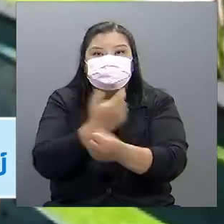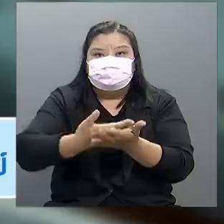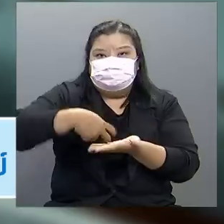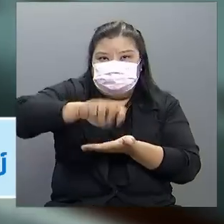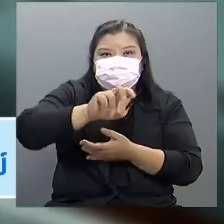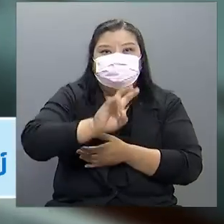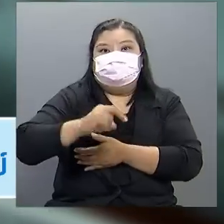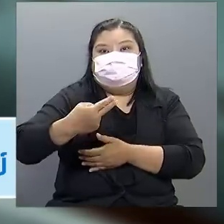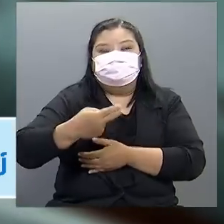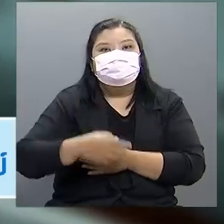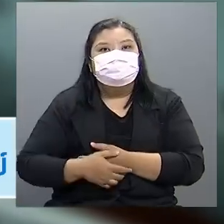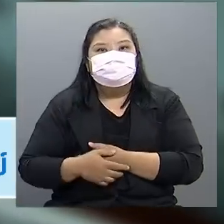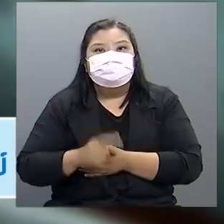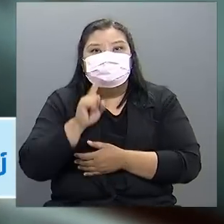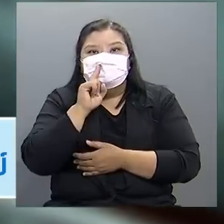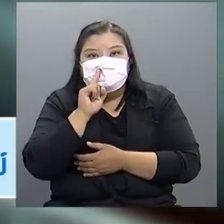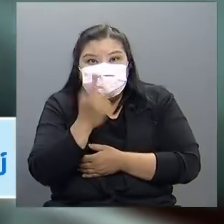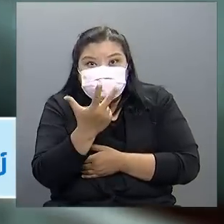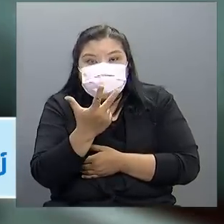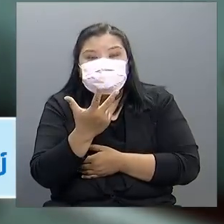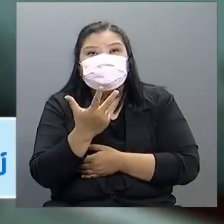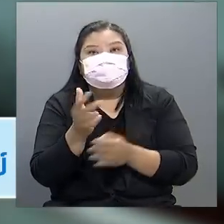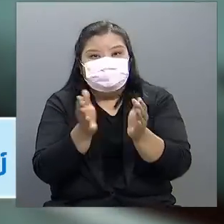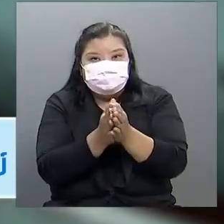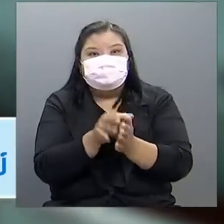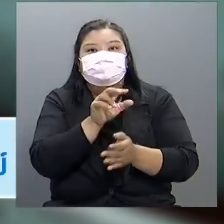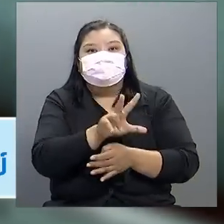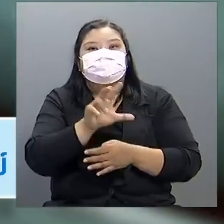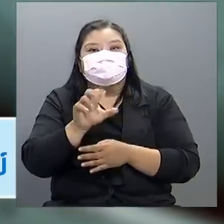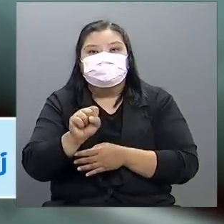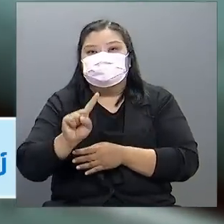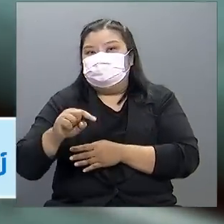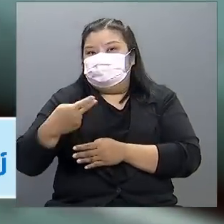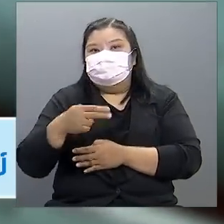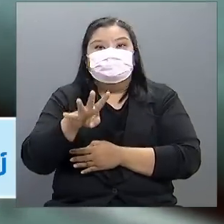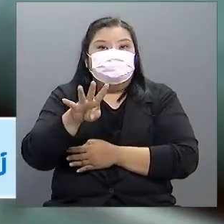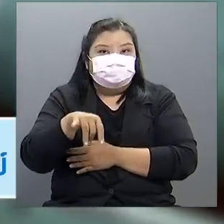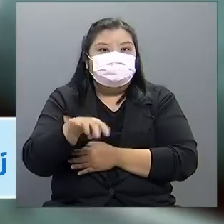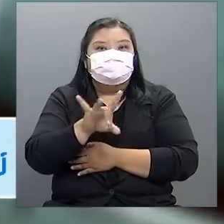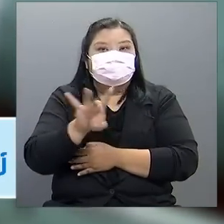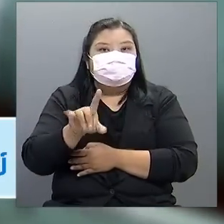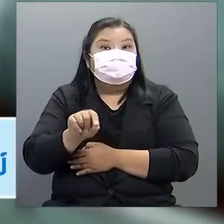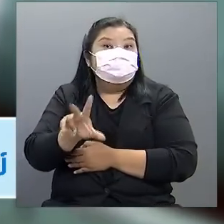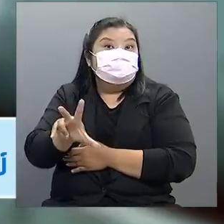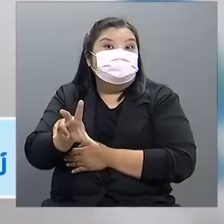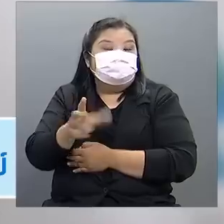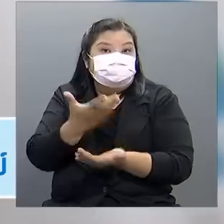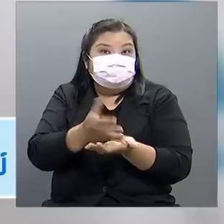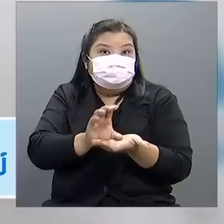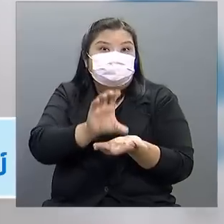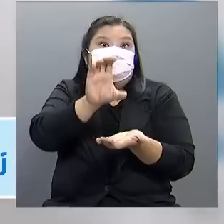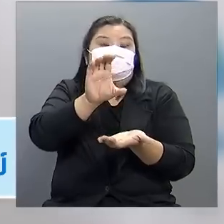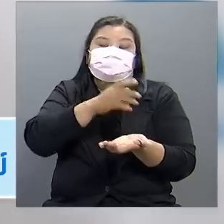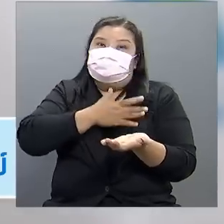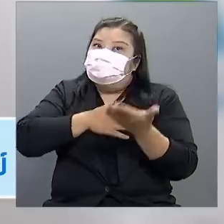ครั้ง 314,823 บาท แม่เจ้าโอน